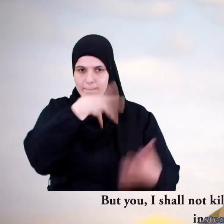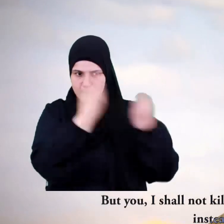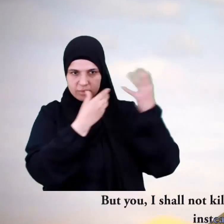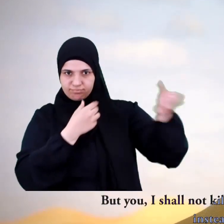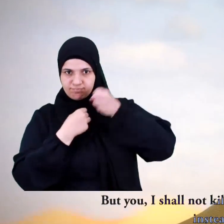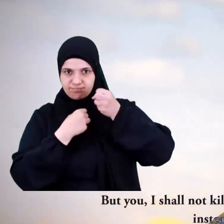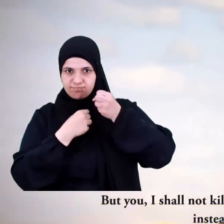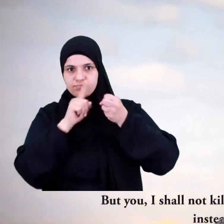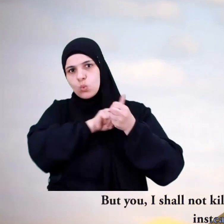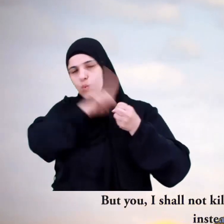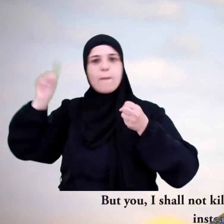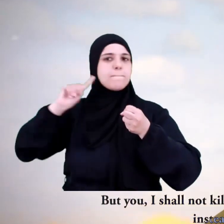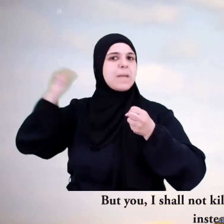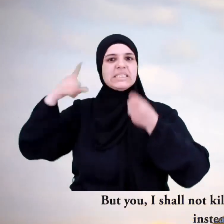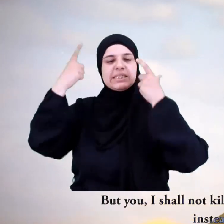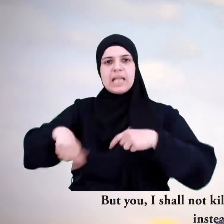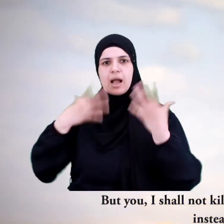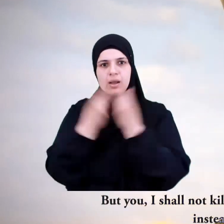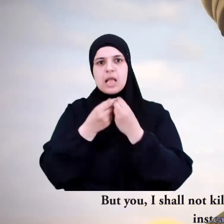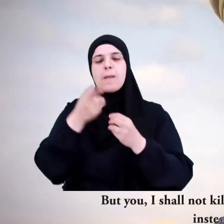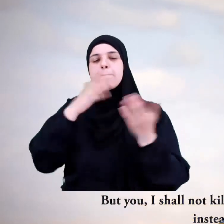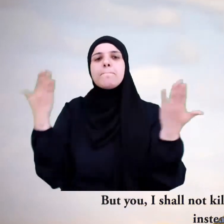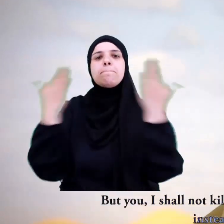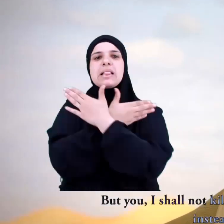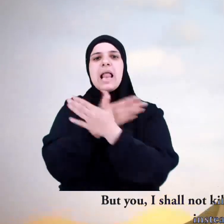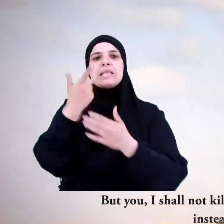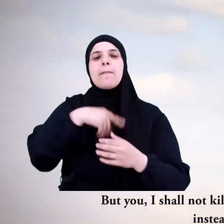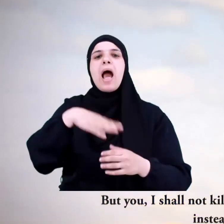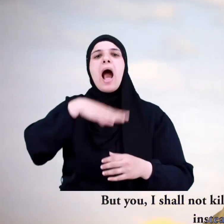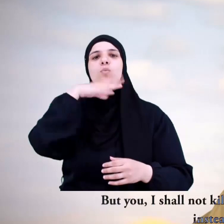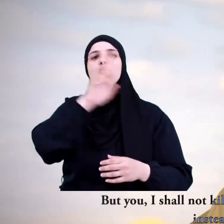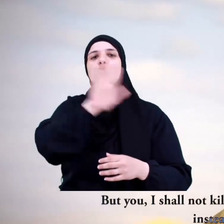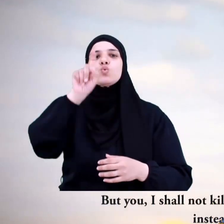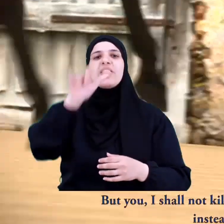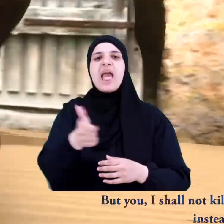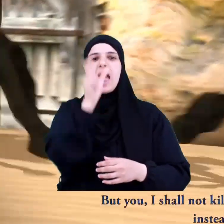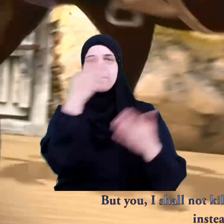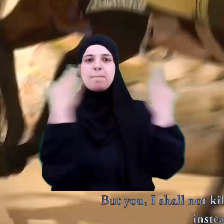وسأصطحبك معي إلى المدينة عوضا عن سيدك أبي سفيان.